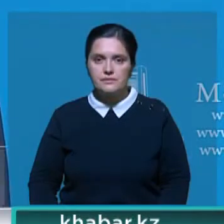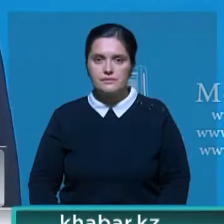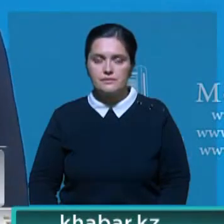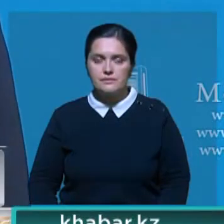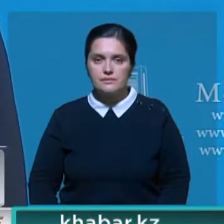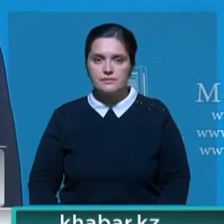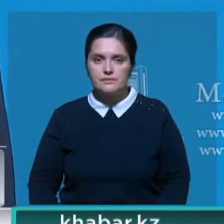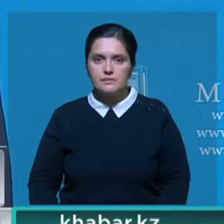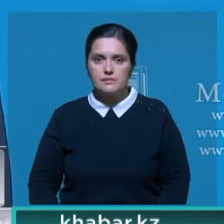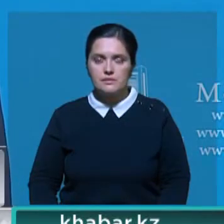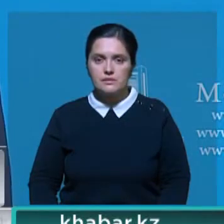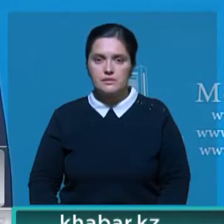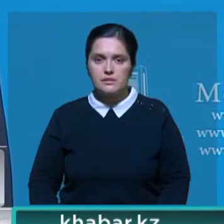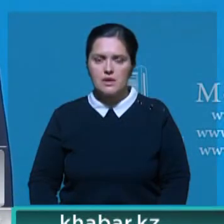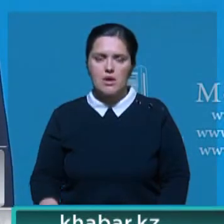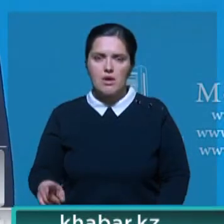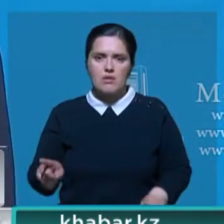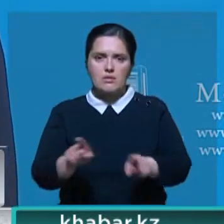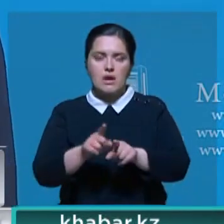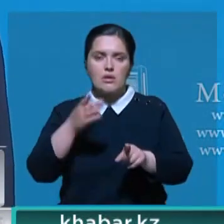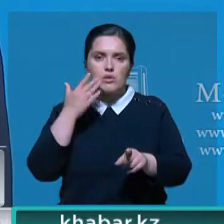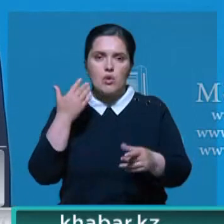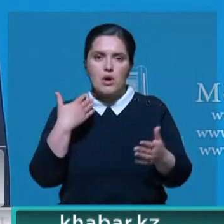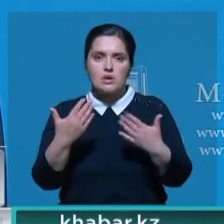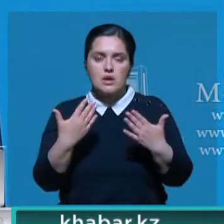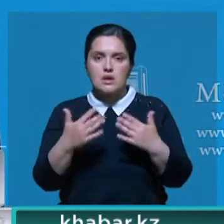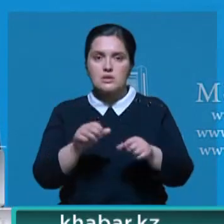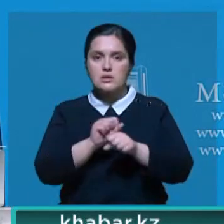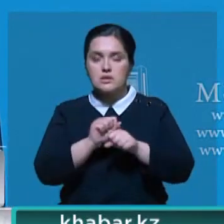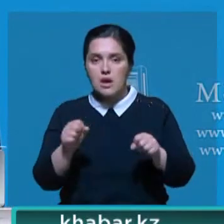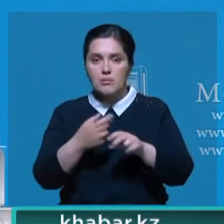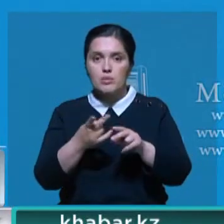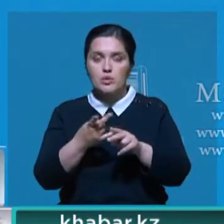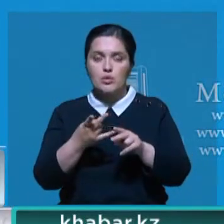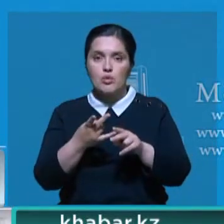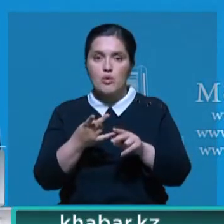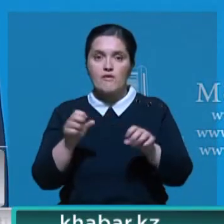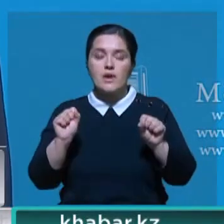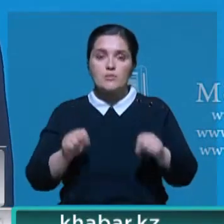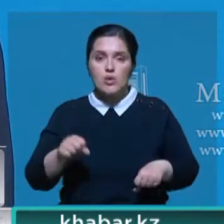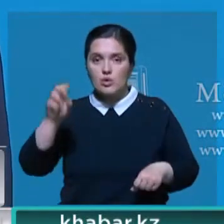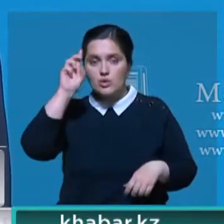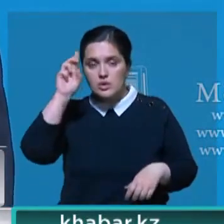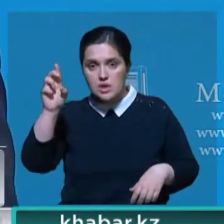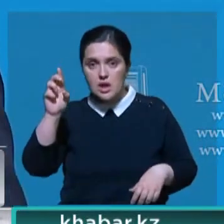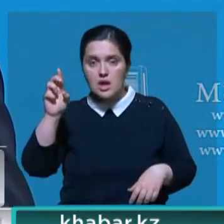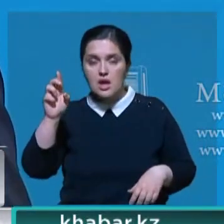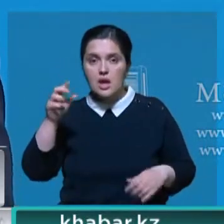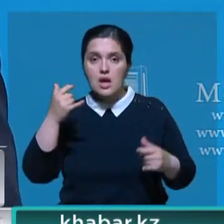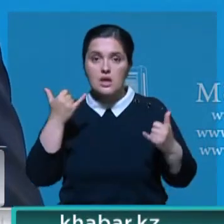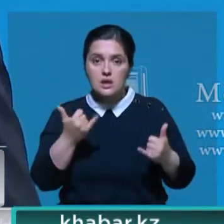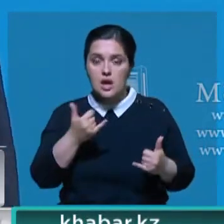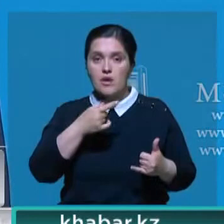К этому вопросу, наверное, нельзя так легко относиться, потому что в этом направлении надо учитывать возможности государства. В настоящее время